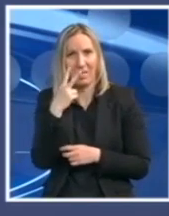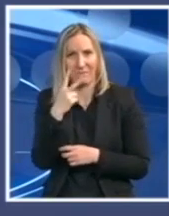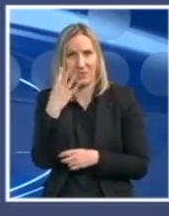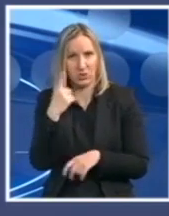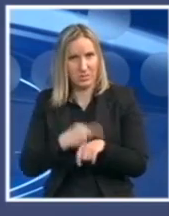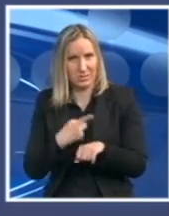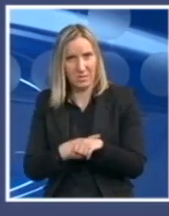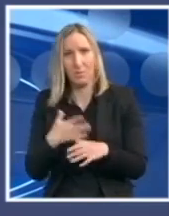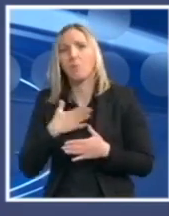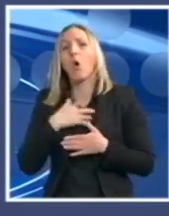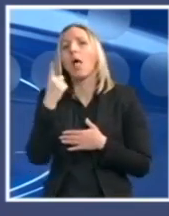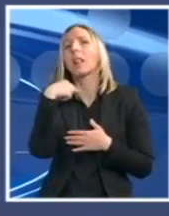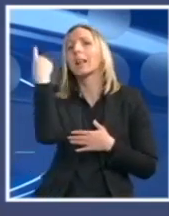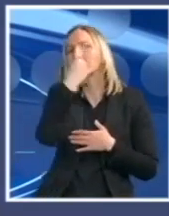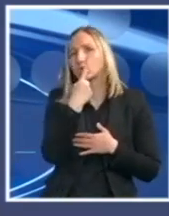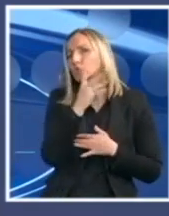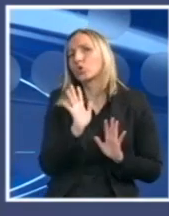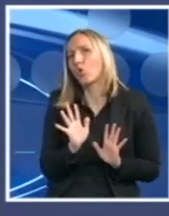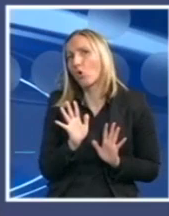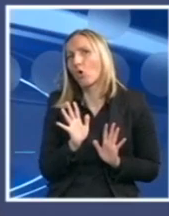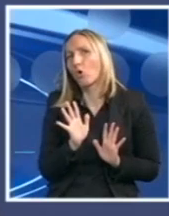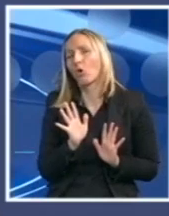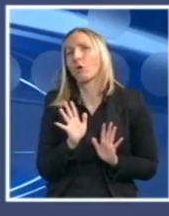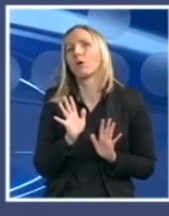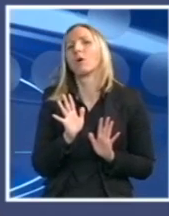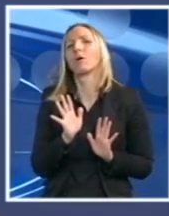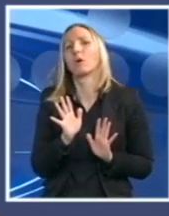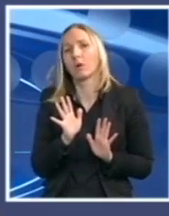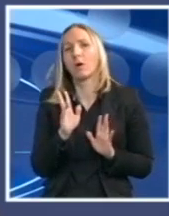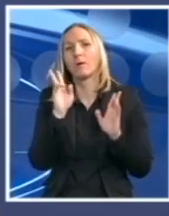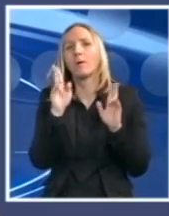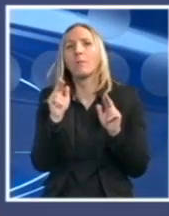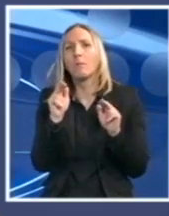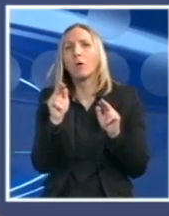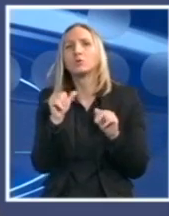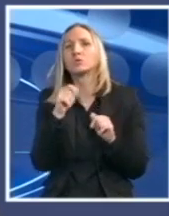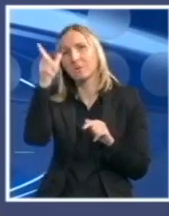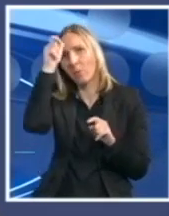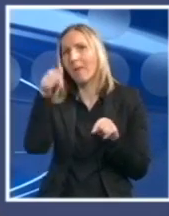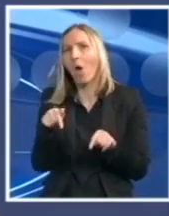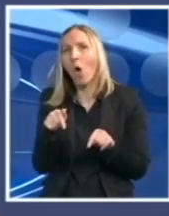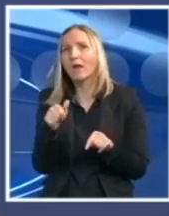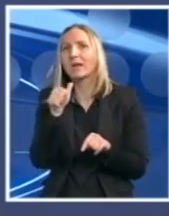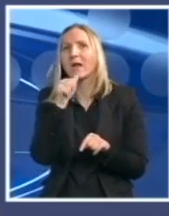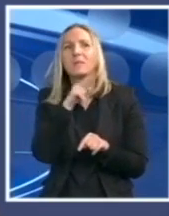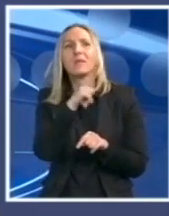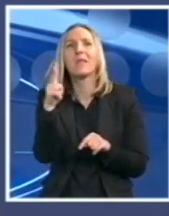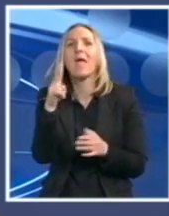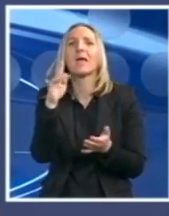meni lično, znači ovo nije raspravljano još, po meni lično, to ima smisla samo za Beograd i eventualno neka